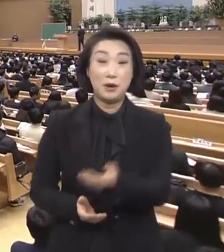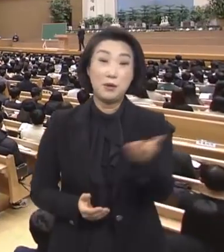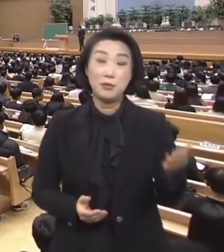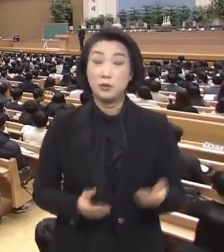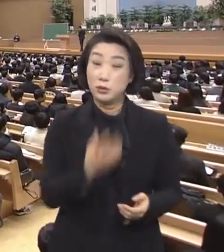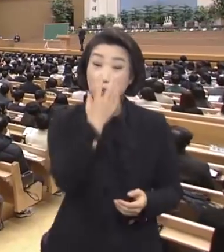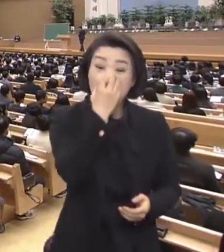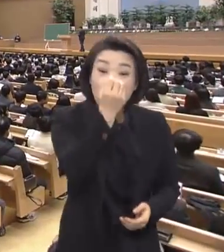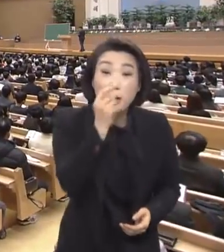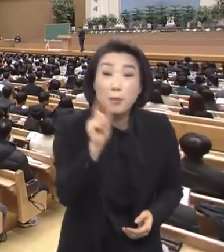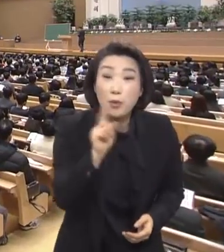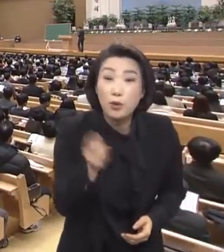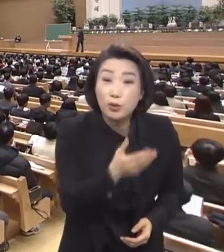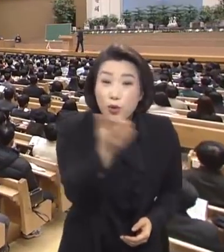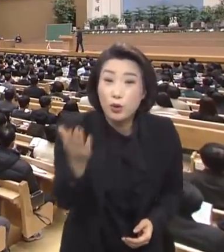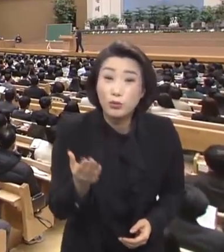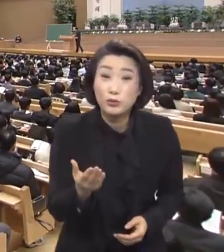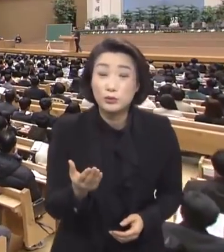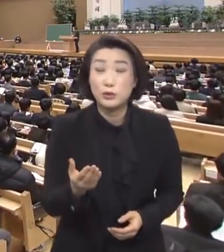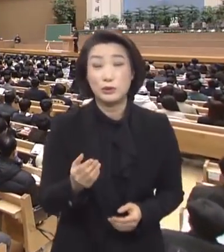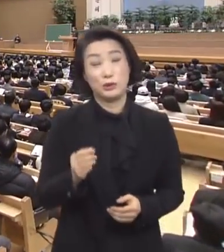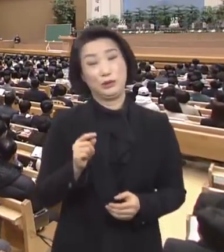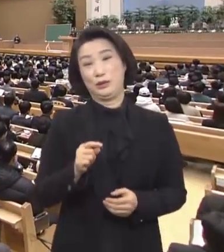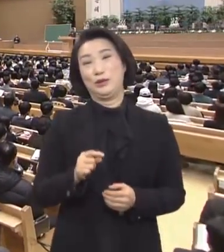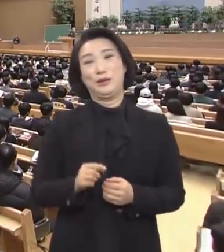교만이 무엇이냐에 대하여